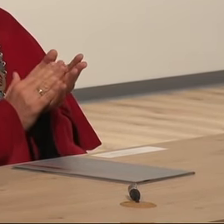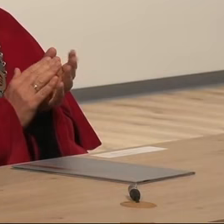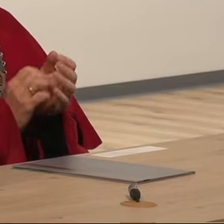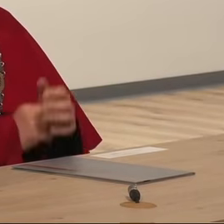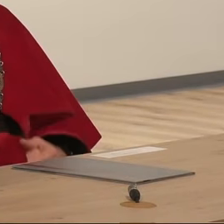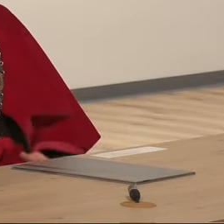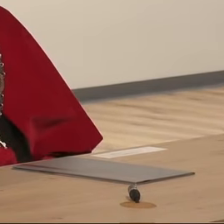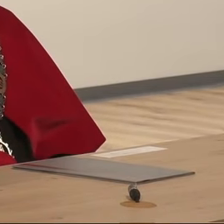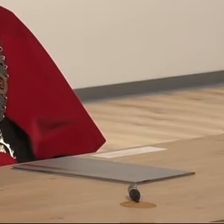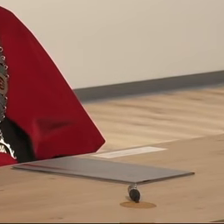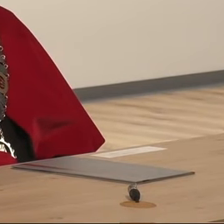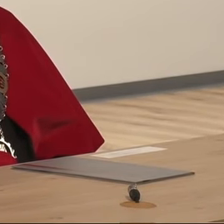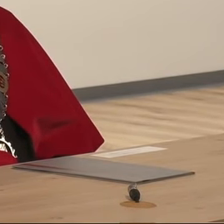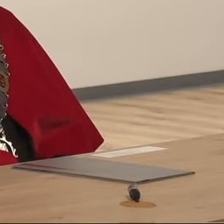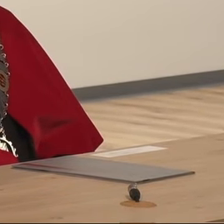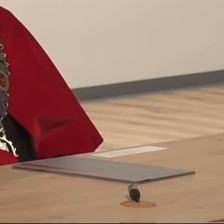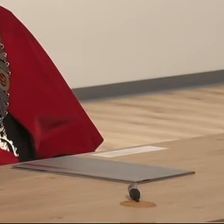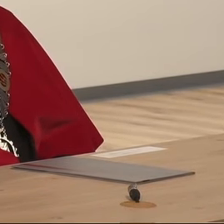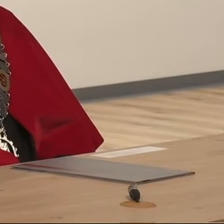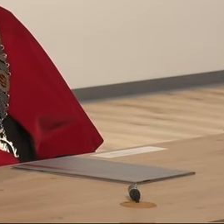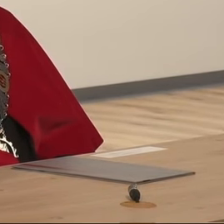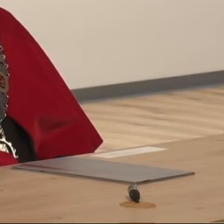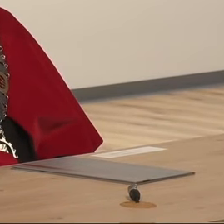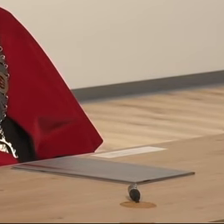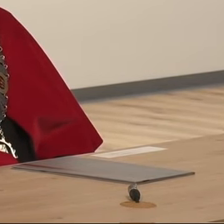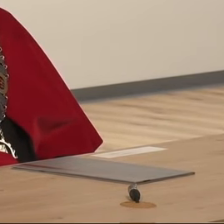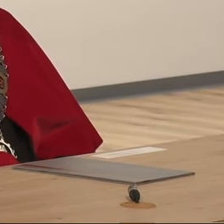Witam pana Krzysztofa Mączkowskiego, skarbnika miasta Łodzi.